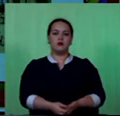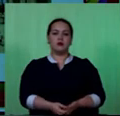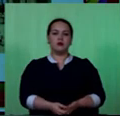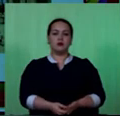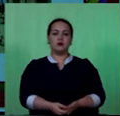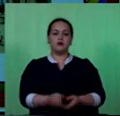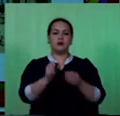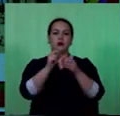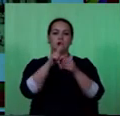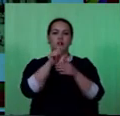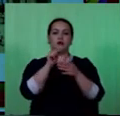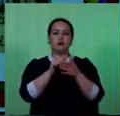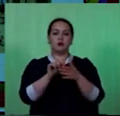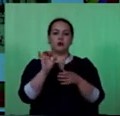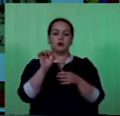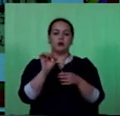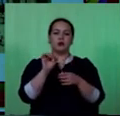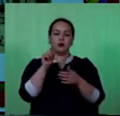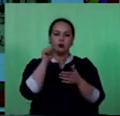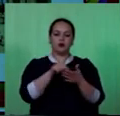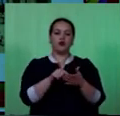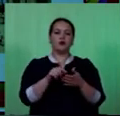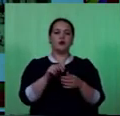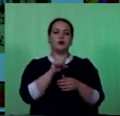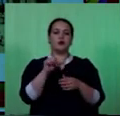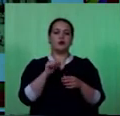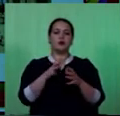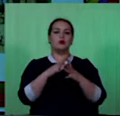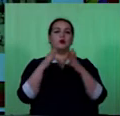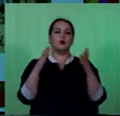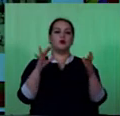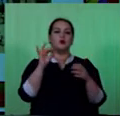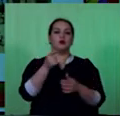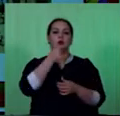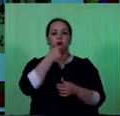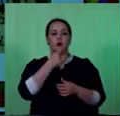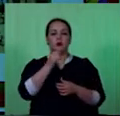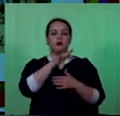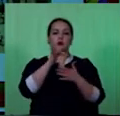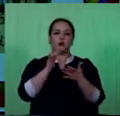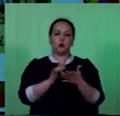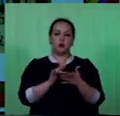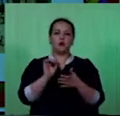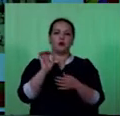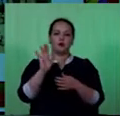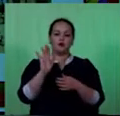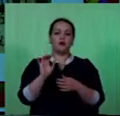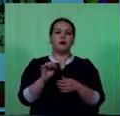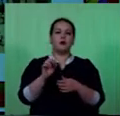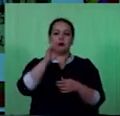тринадцатый вопрос укажите самый крупный город в нашей стране